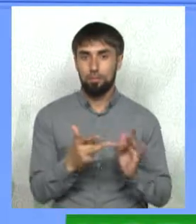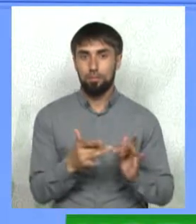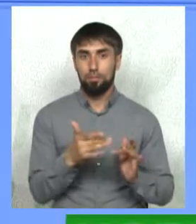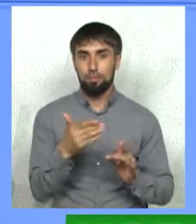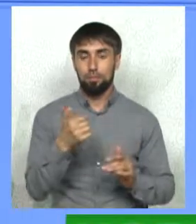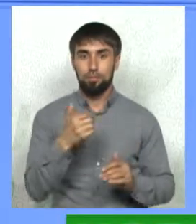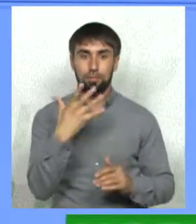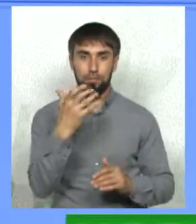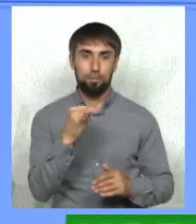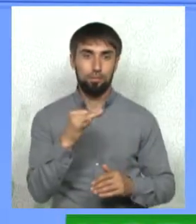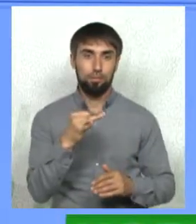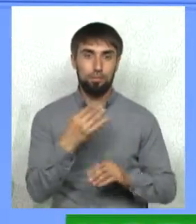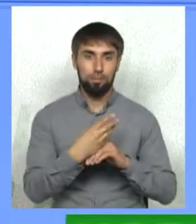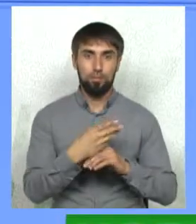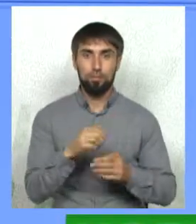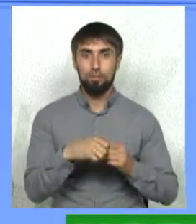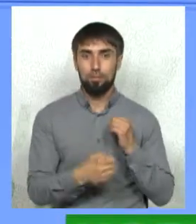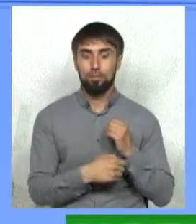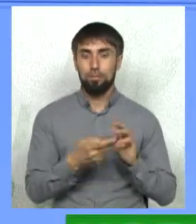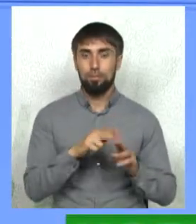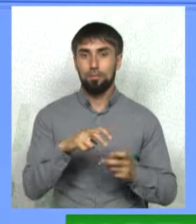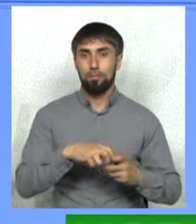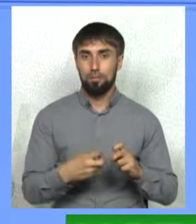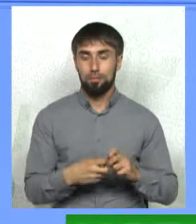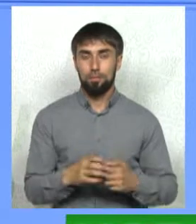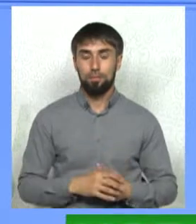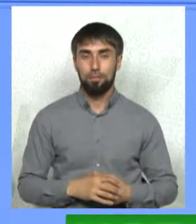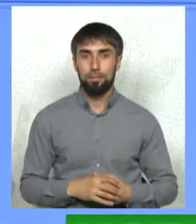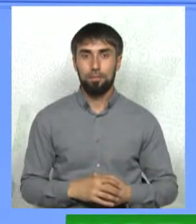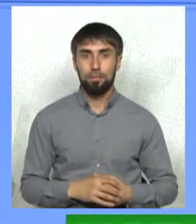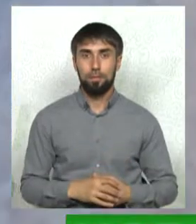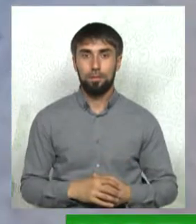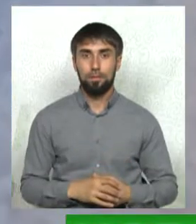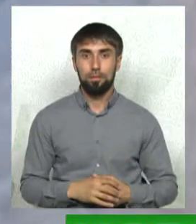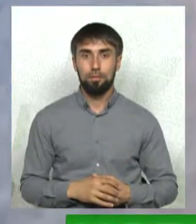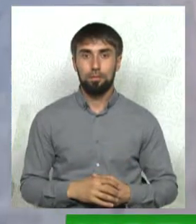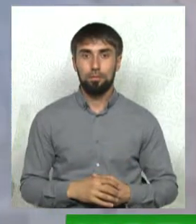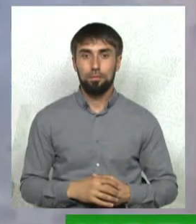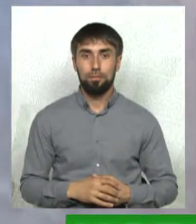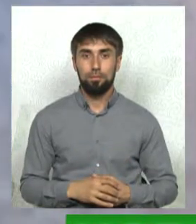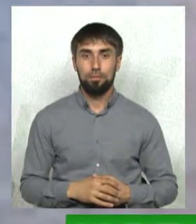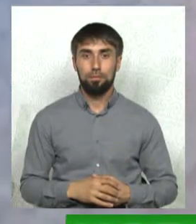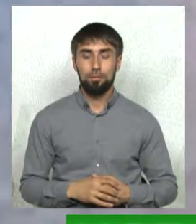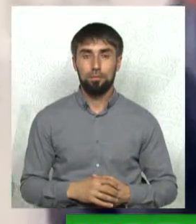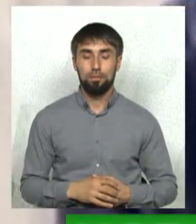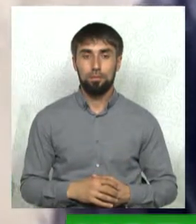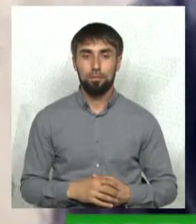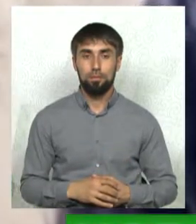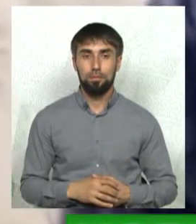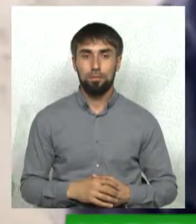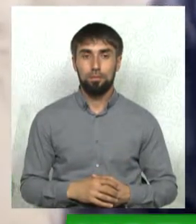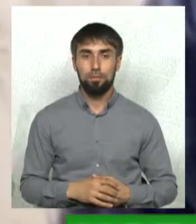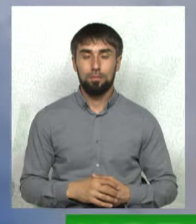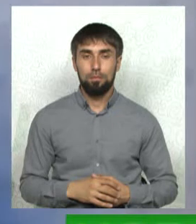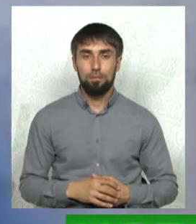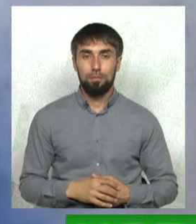Инстаграм фото или видеоматериал для освещения обозначенных проблем. Репортаж Даны Плиевой. Помнишь Тимура? Да, помню, а что